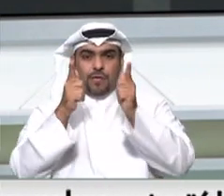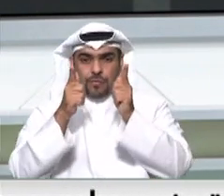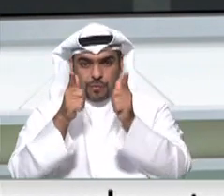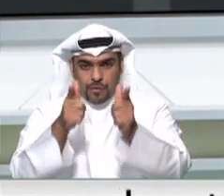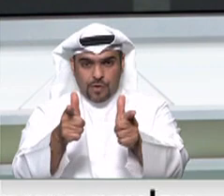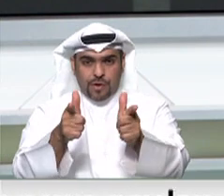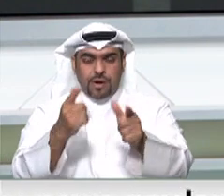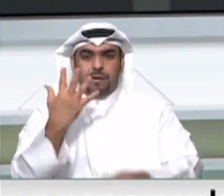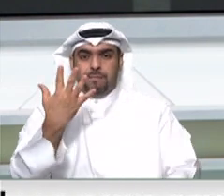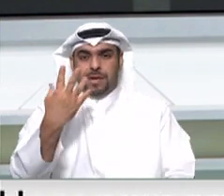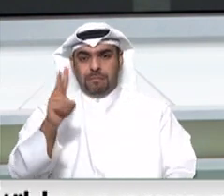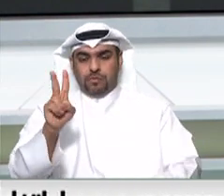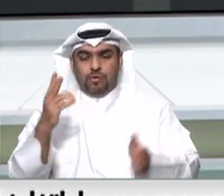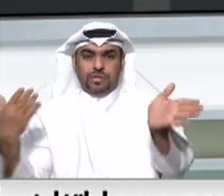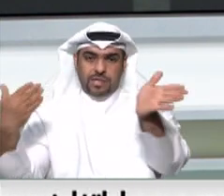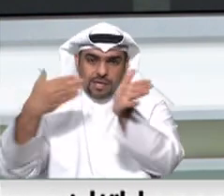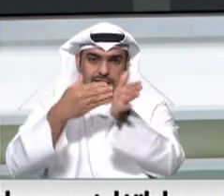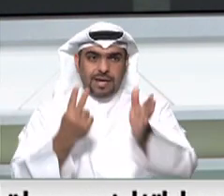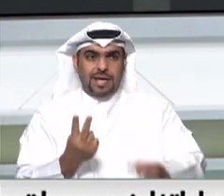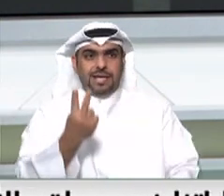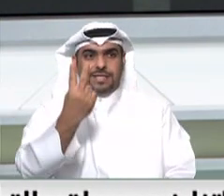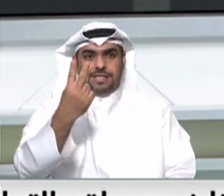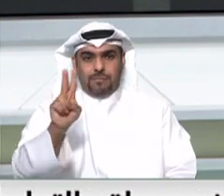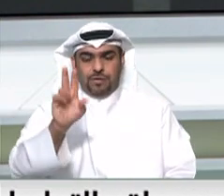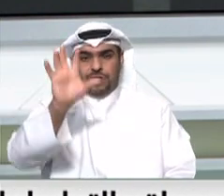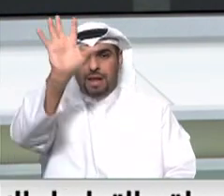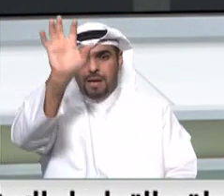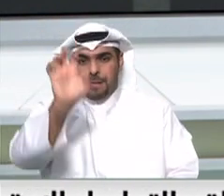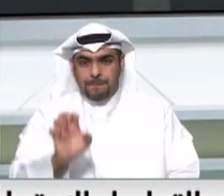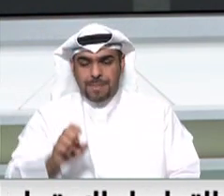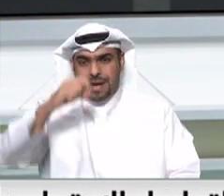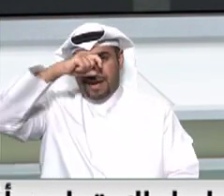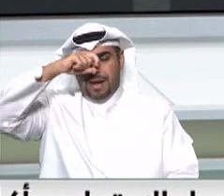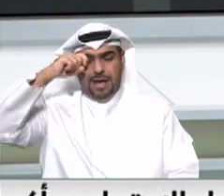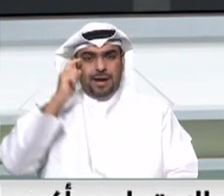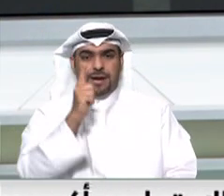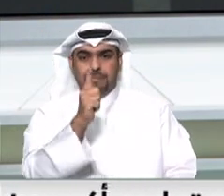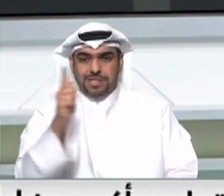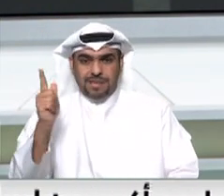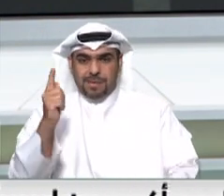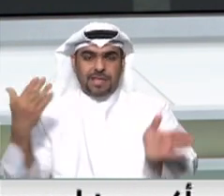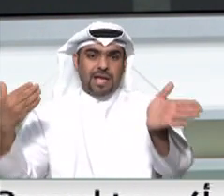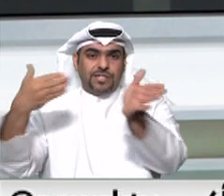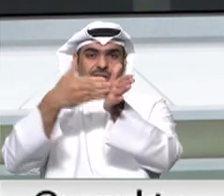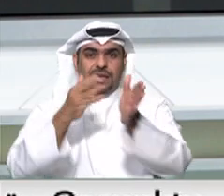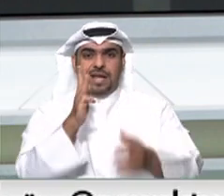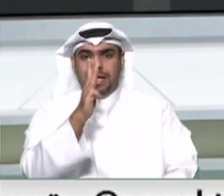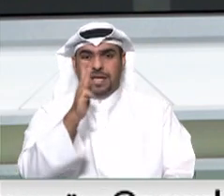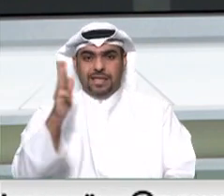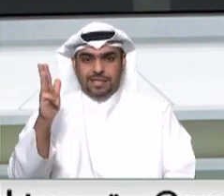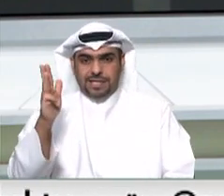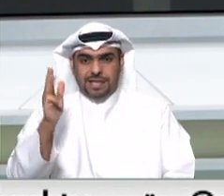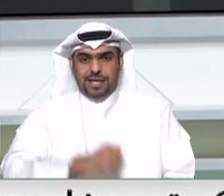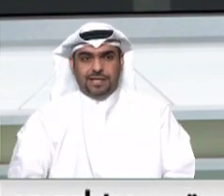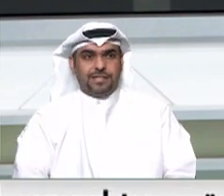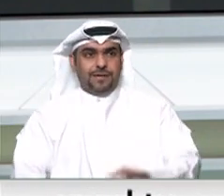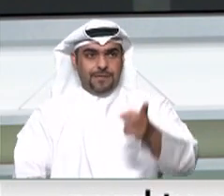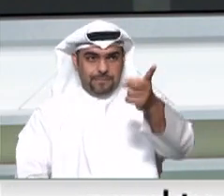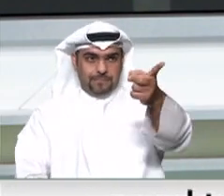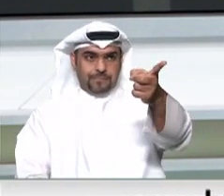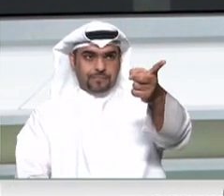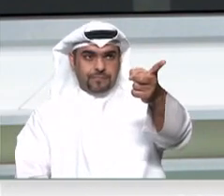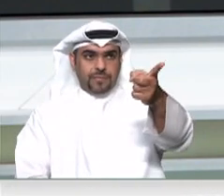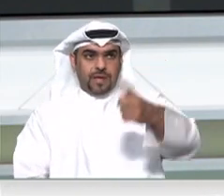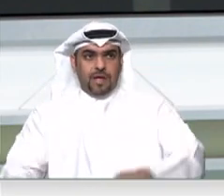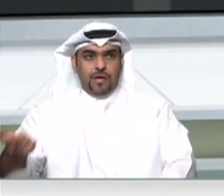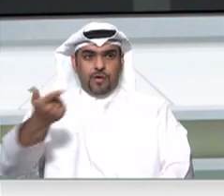إلى 27 درجة مئوية، والصغرى من 17 إلى 19 درجة مئوية. تتحول الرياح إلى شمالية